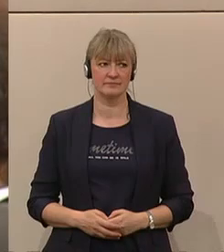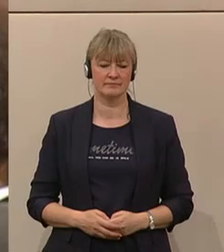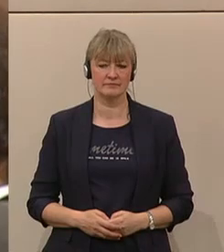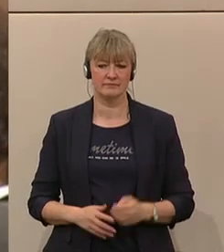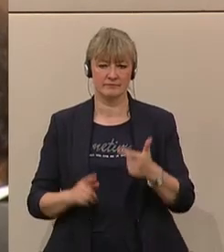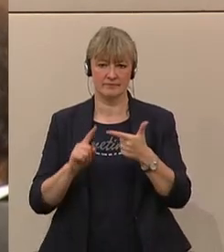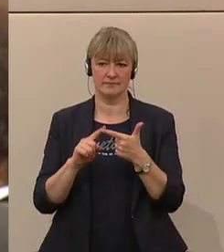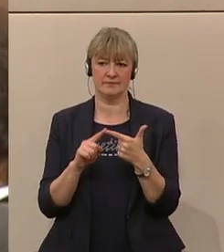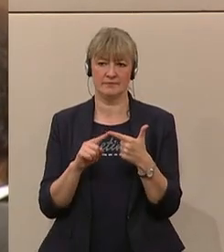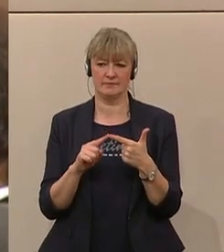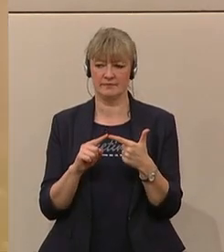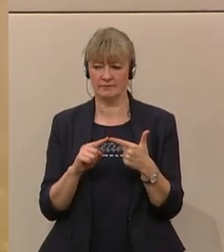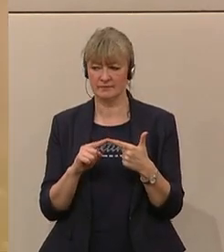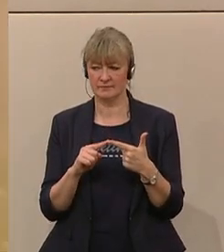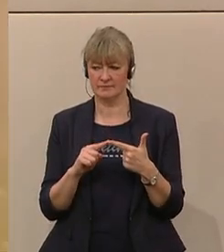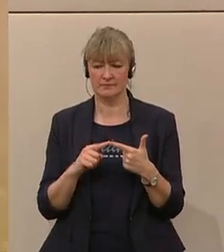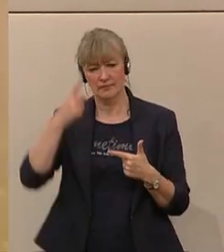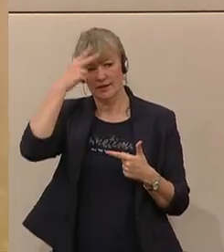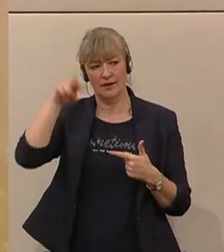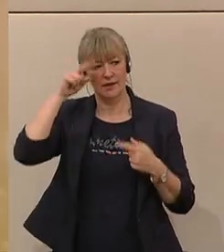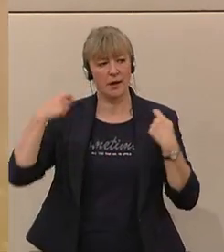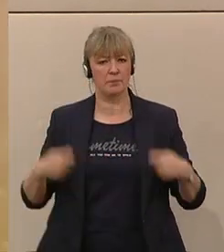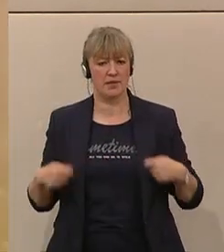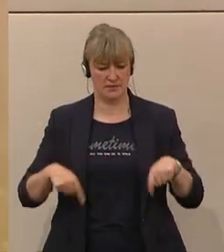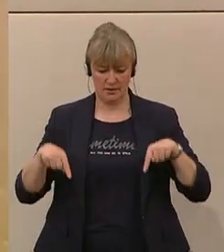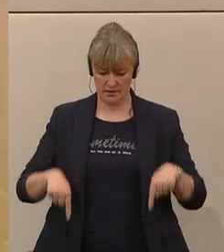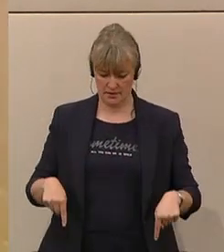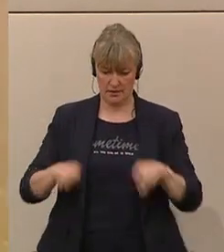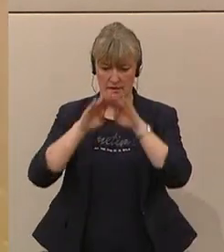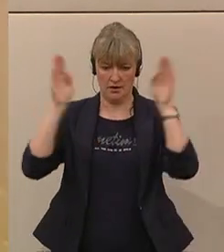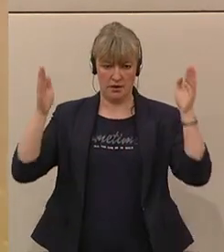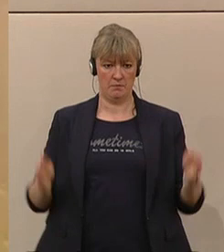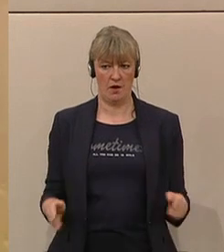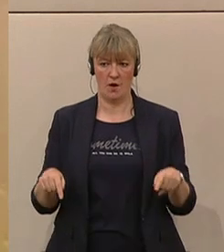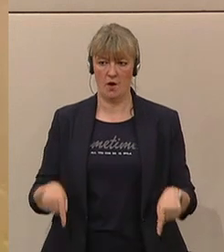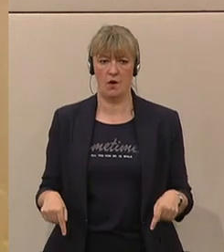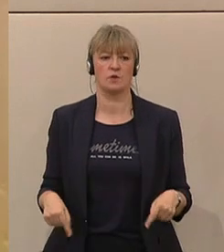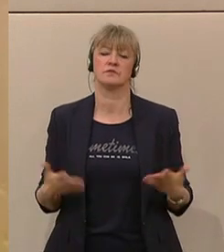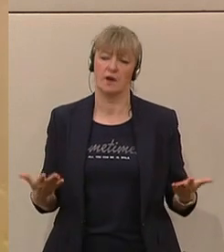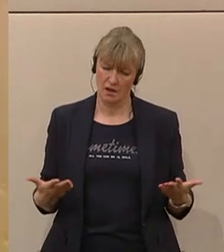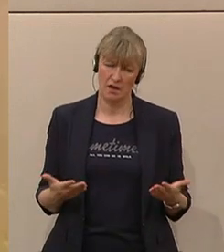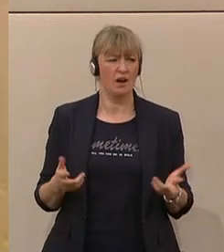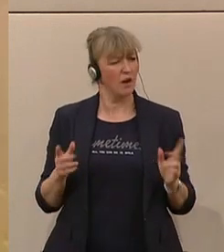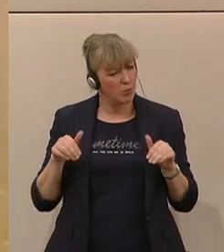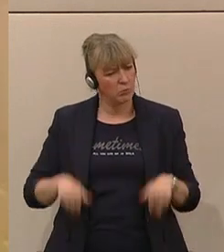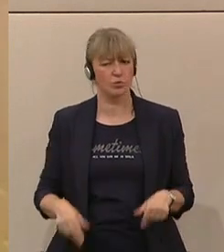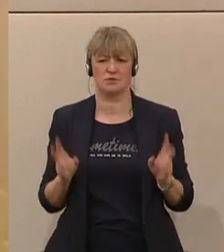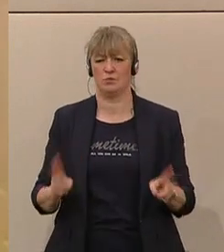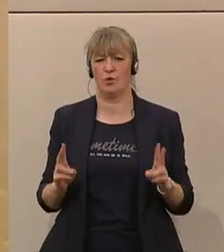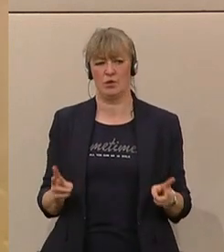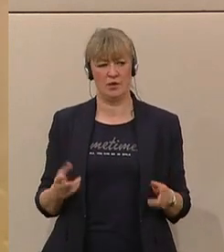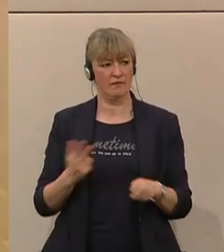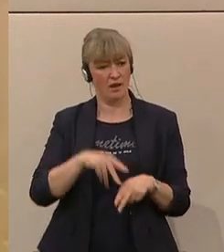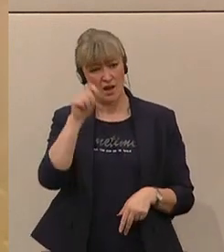Das Zweite ist, Herr Präsident, hier im Hause sollte es schon möglich sein, wenn Abgeordnete auf